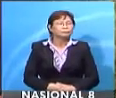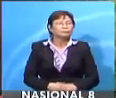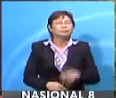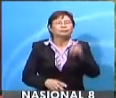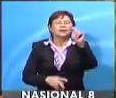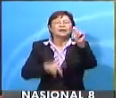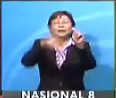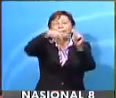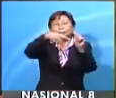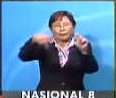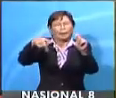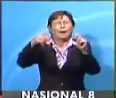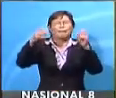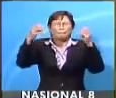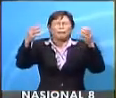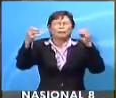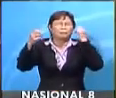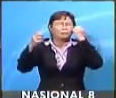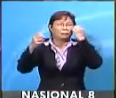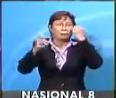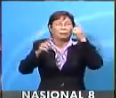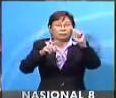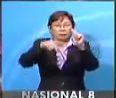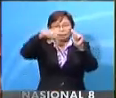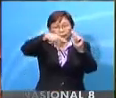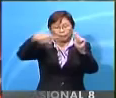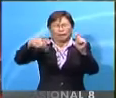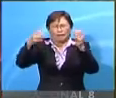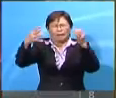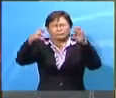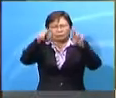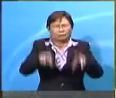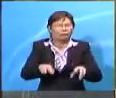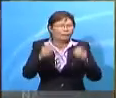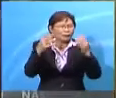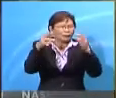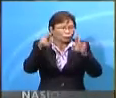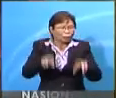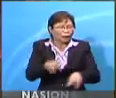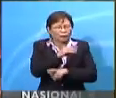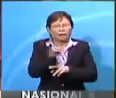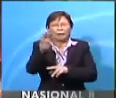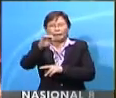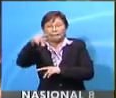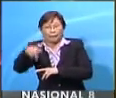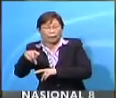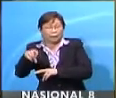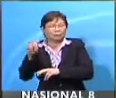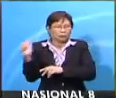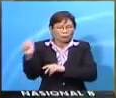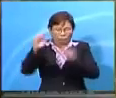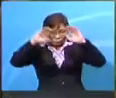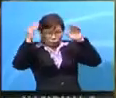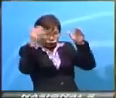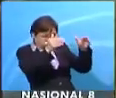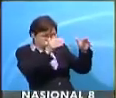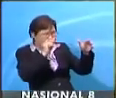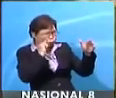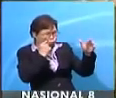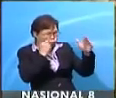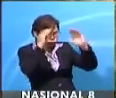TPP pun banyak daripada kita rakyat dan wakil rakyat sendiri memberi perhatian